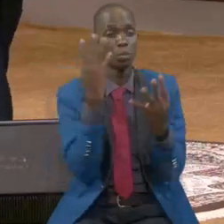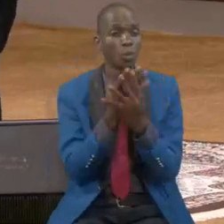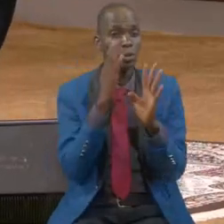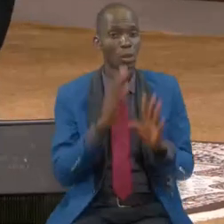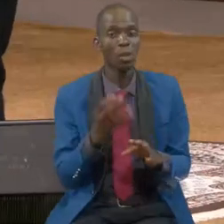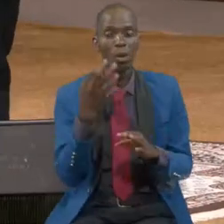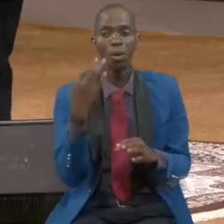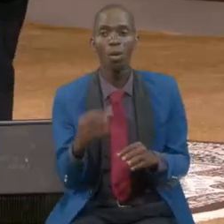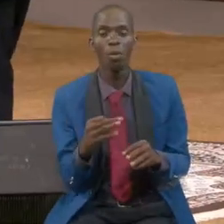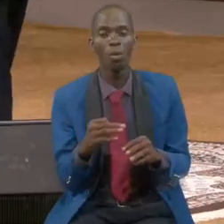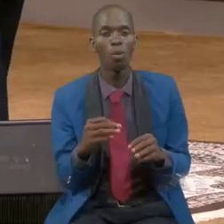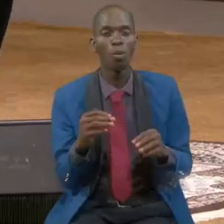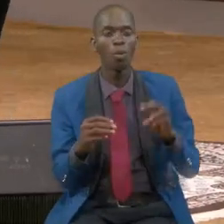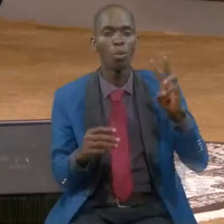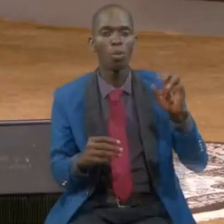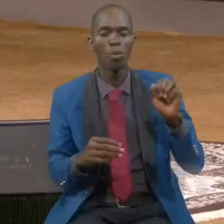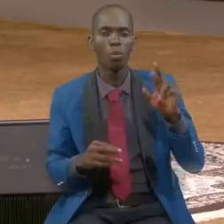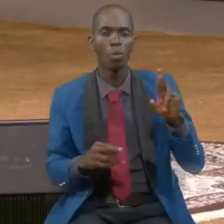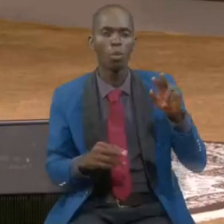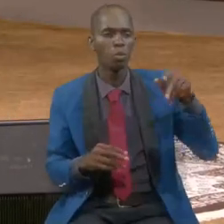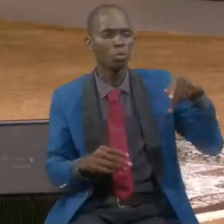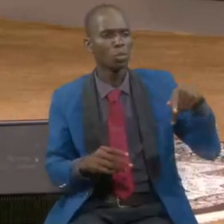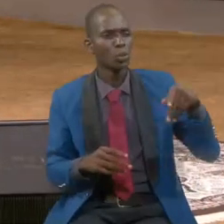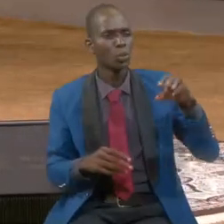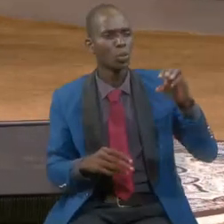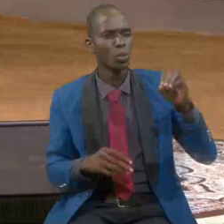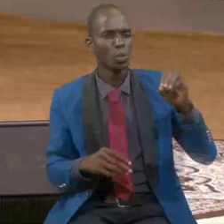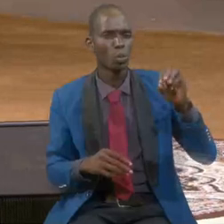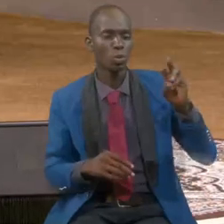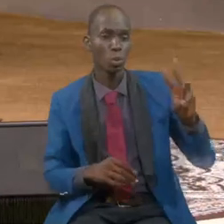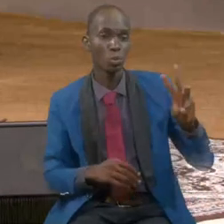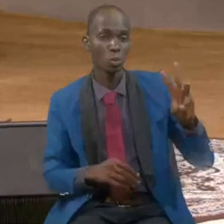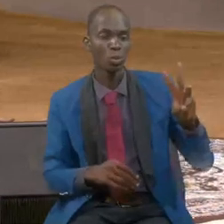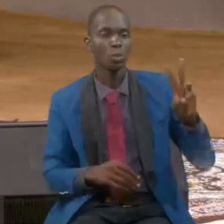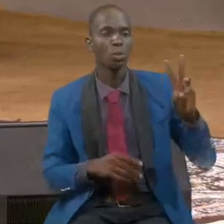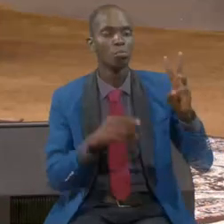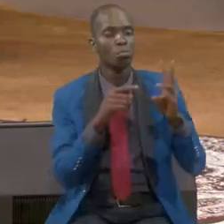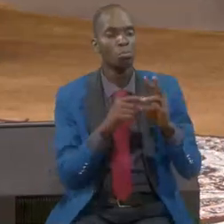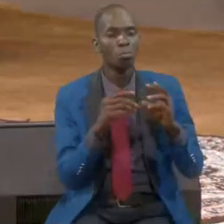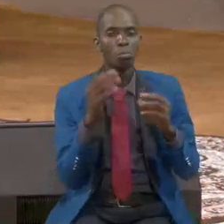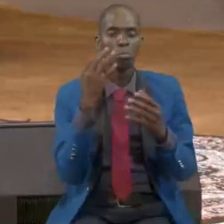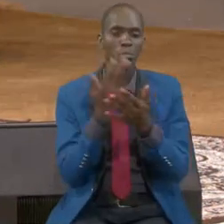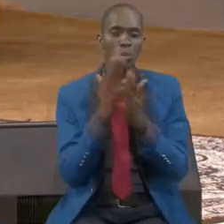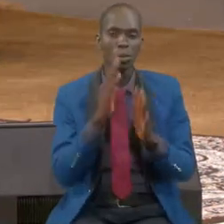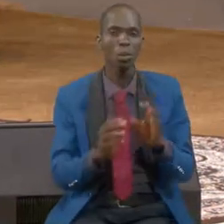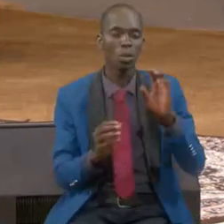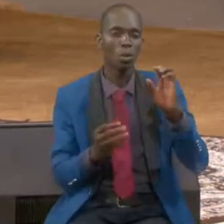qui fut un prisonnier de guerre. Il a été arrêté et